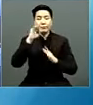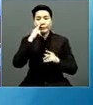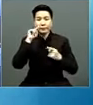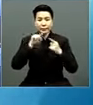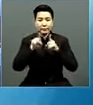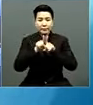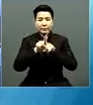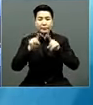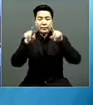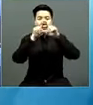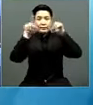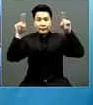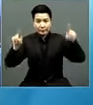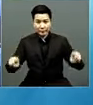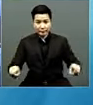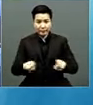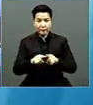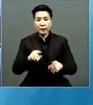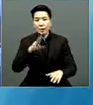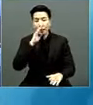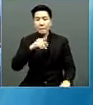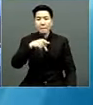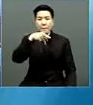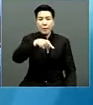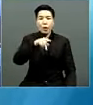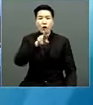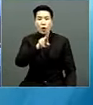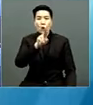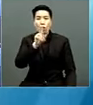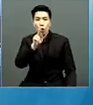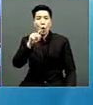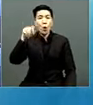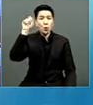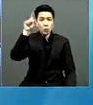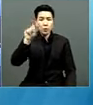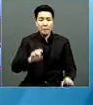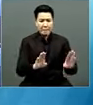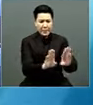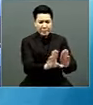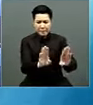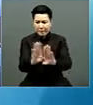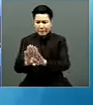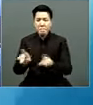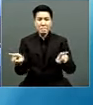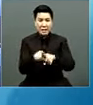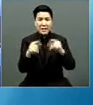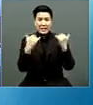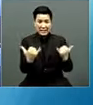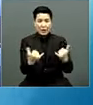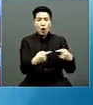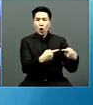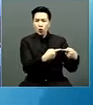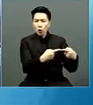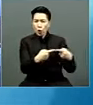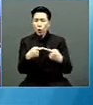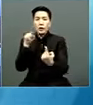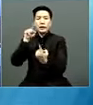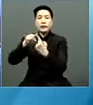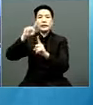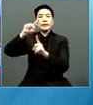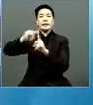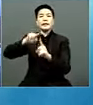บคุมใช้พรก.ฉุกเฉินมาตรการการปิดนู่นนี่นั่นทั้งหลายเนี่ยยังเป็นปัจจุบันเนี่ยถึงเดือนกันยาจะเห็น